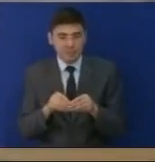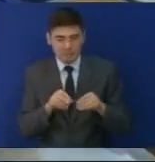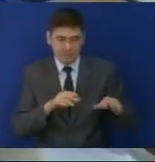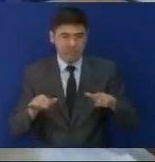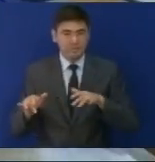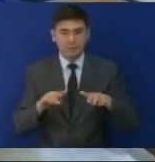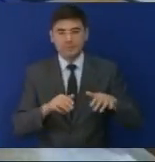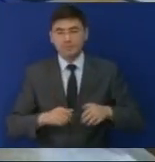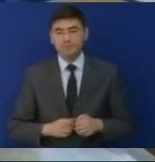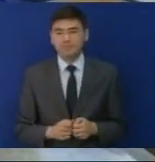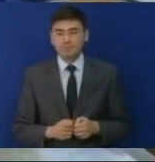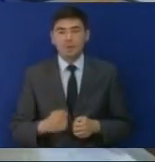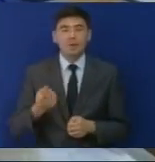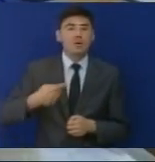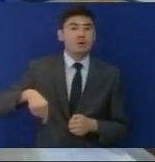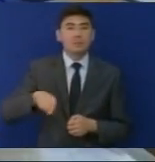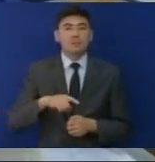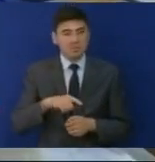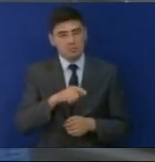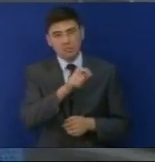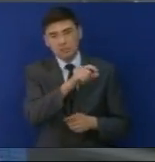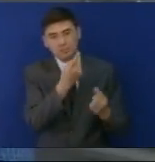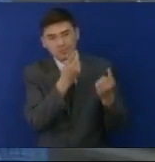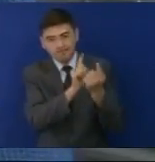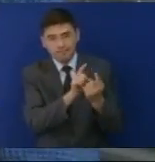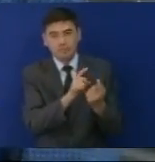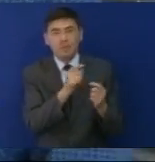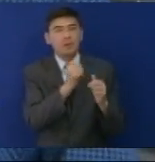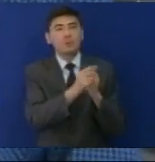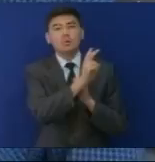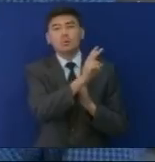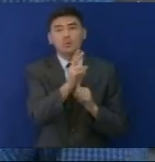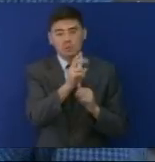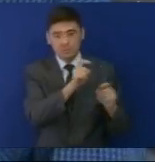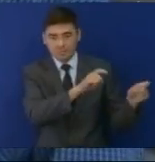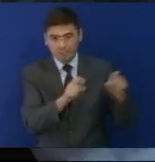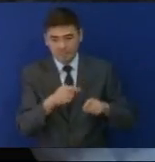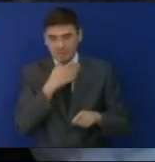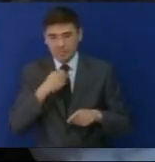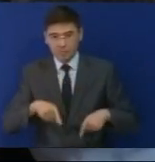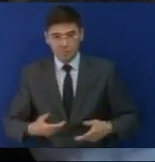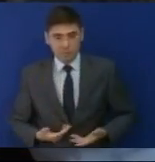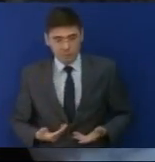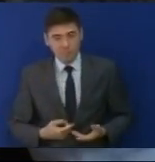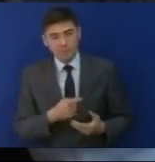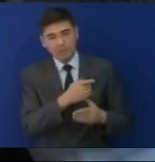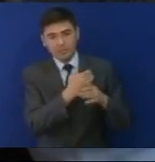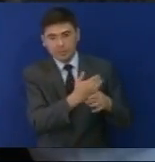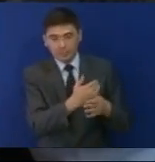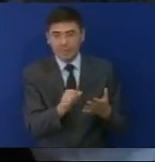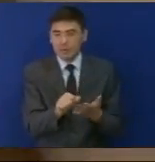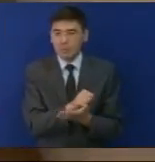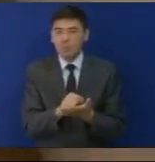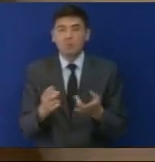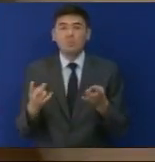общественных организаций. Они проводят встречи и разъяснительную работу с каждым репатриантом, проживающим в Семее. Кроме того, помогают оформить